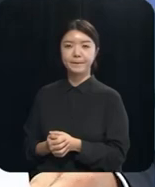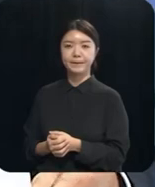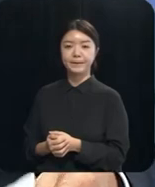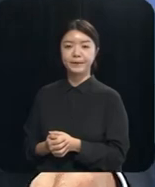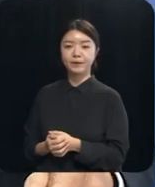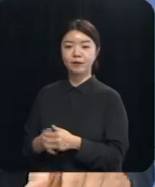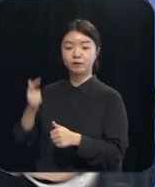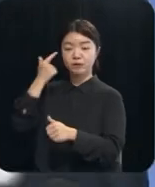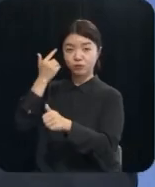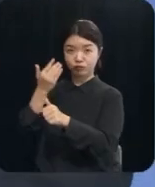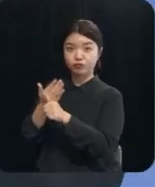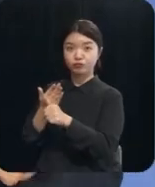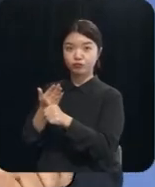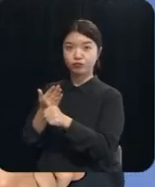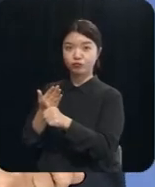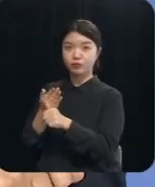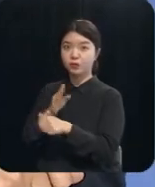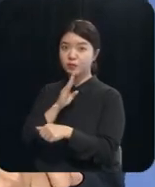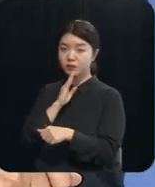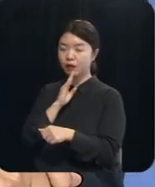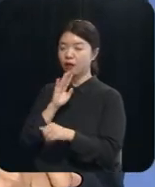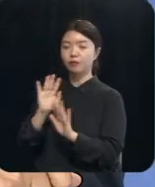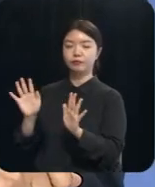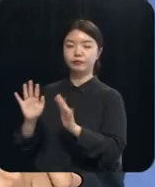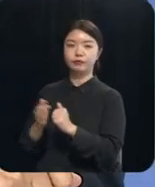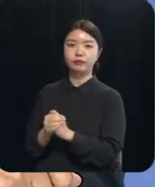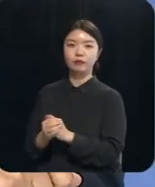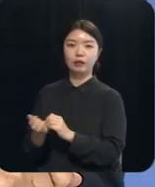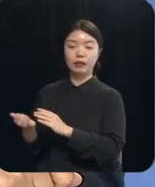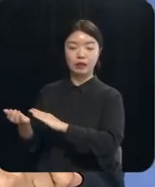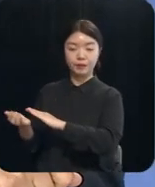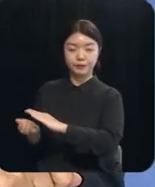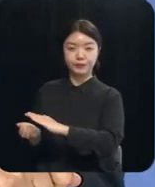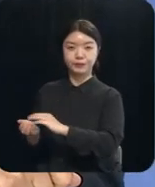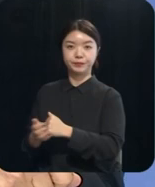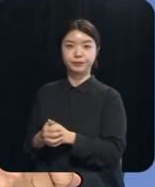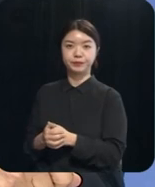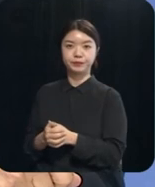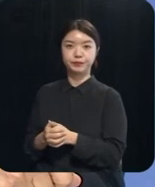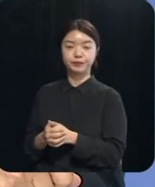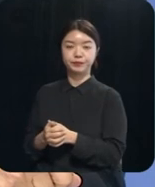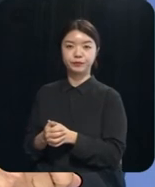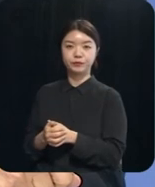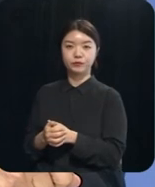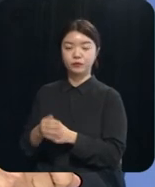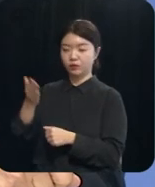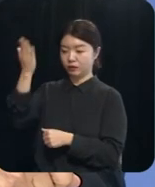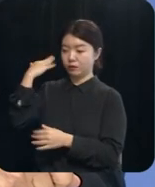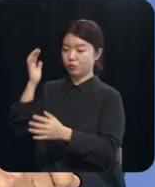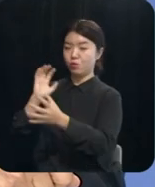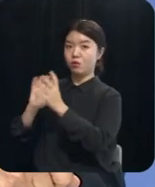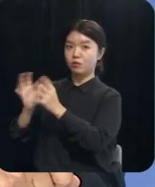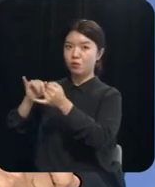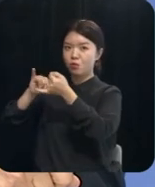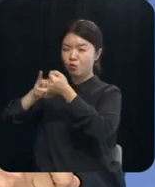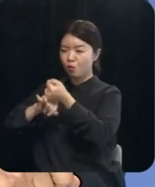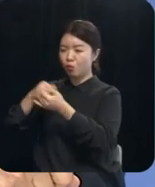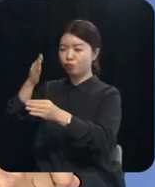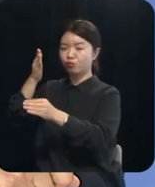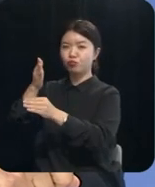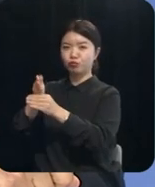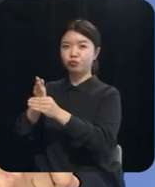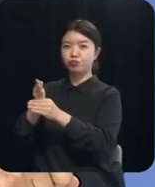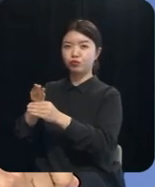질문 부탁드리겠습니다. 질문하신 겁니까? 아니요. 앞서 제가 지난 토론회에서 필수 중증의료